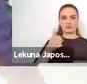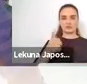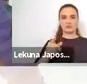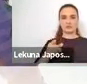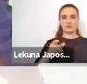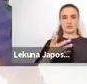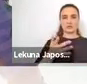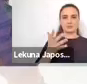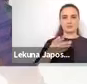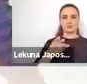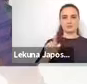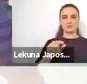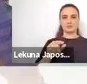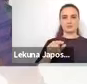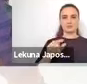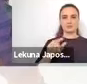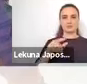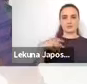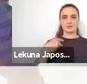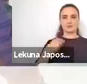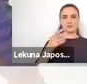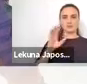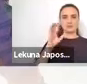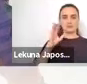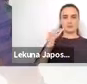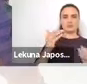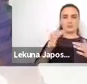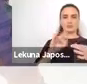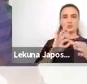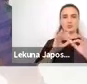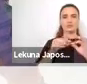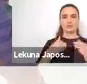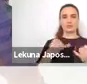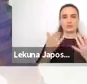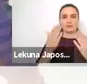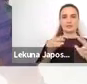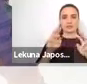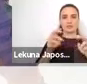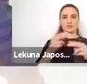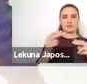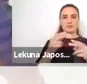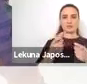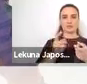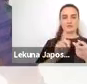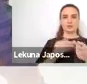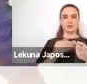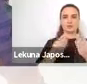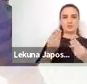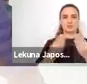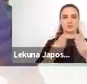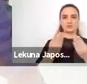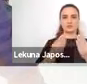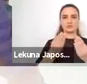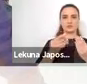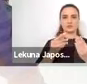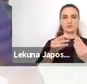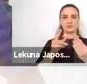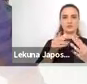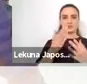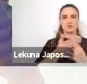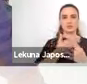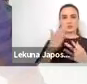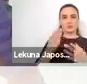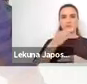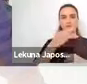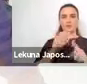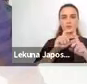ალბათ არ გვიწყენს ჩვენი სმენელი რომ კონკრეტულ ჩვენ დღევანდელ თემას მივაბათ, ხო? ანუ თამაშს და პრინციპში ნაწილობრივ უპასუხე